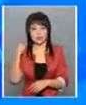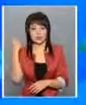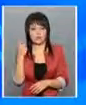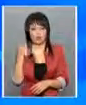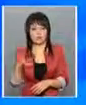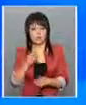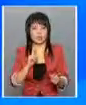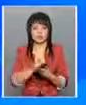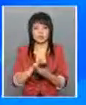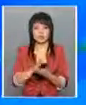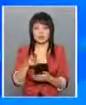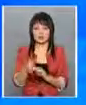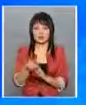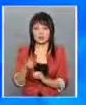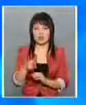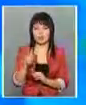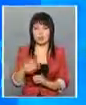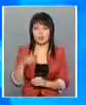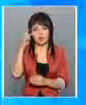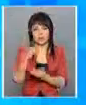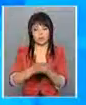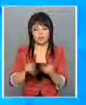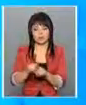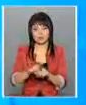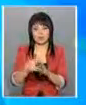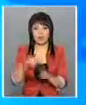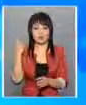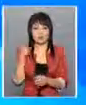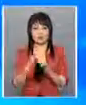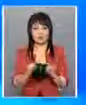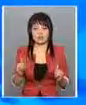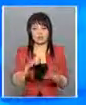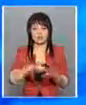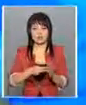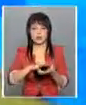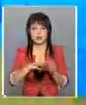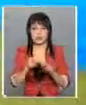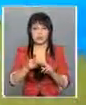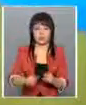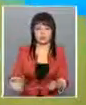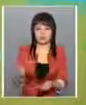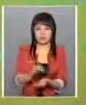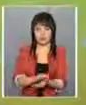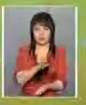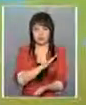кеңесте 2013-2020 жылдарға арналған агроөнеркәсіп кешенін дамыту бағдарламасының жобасы